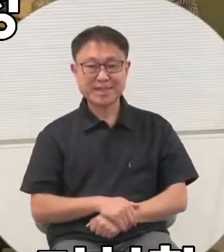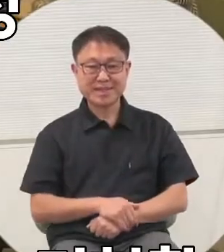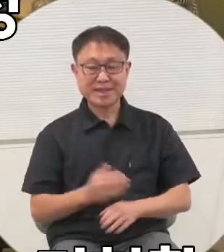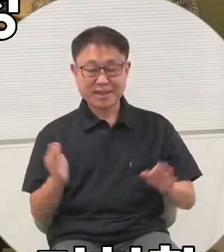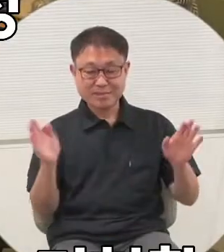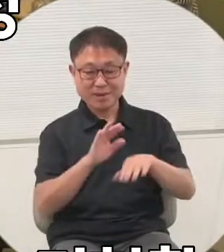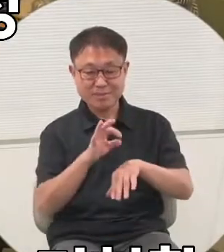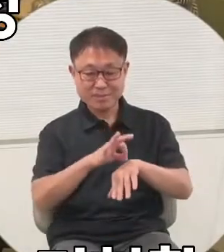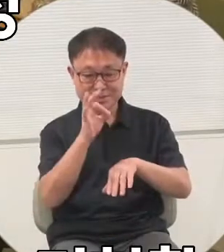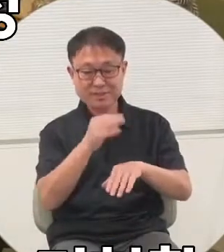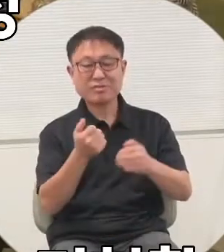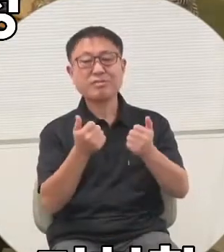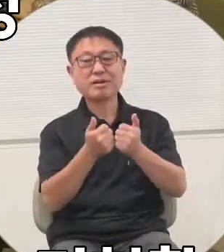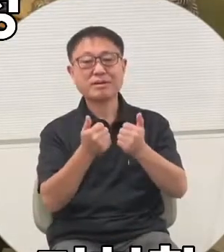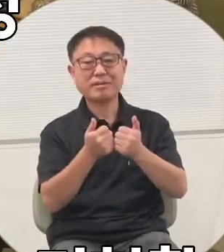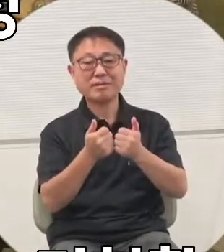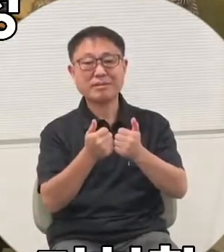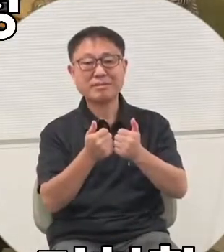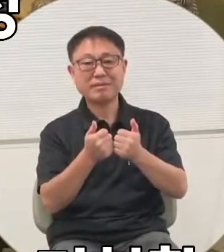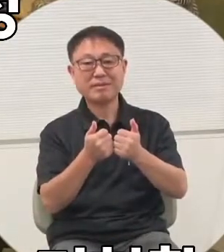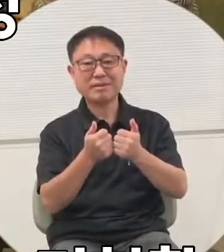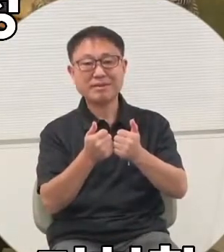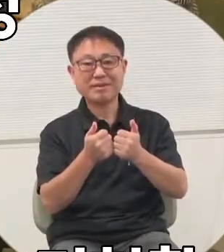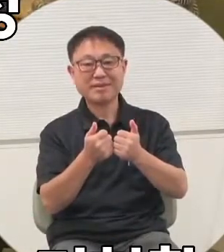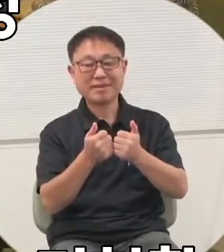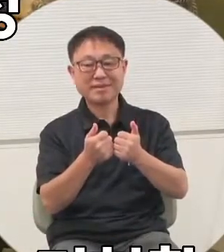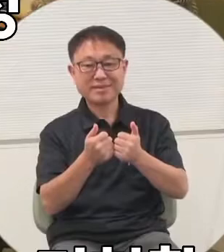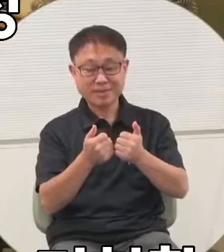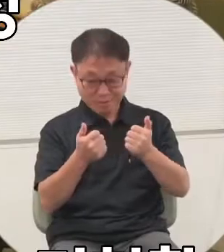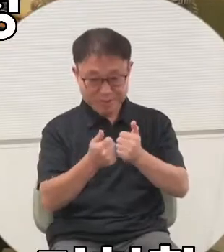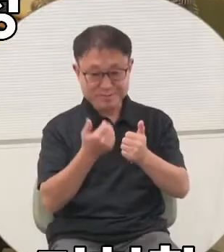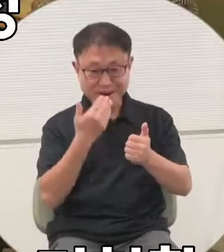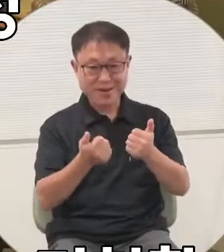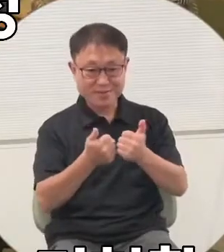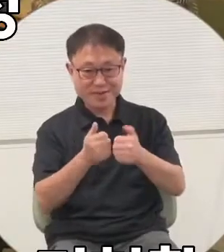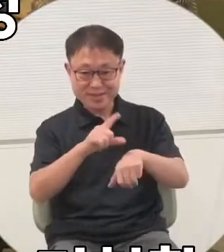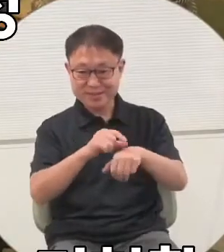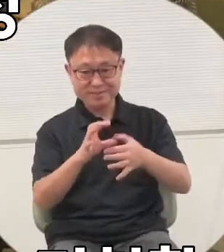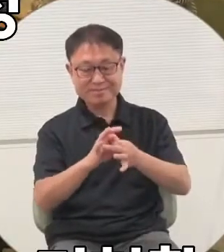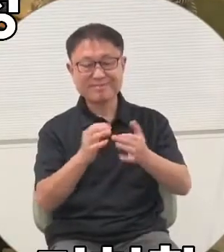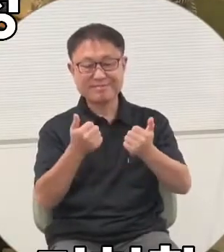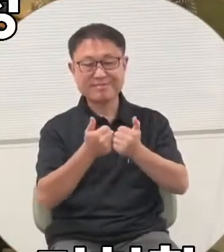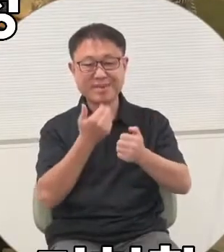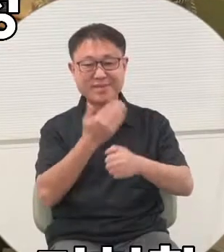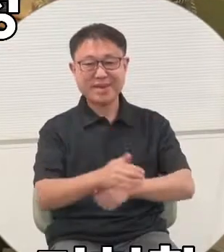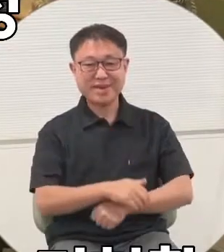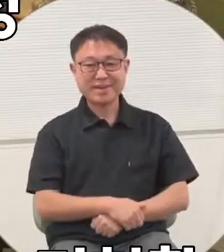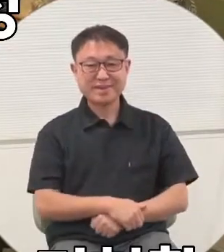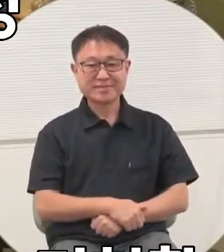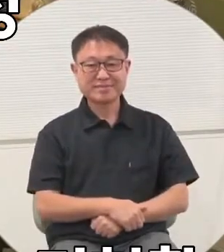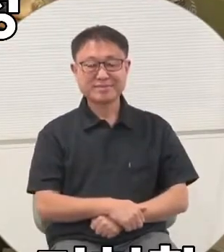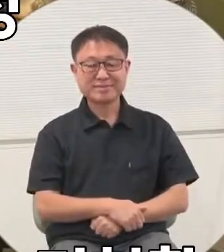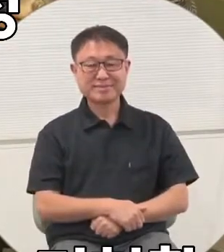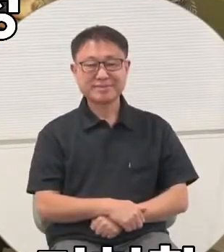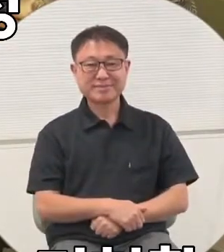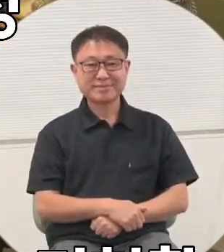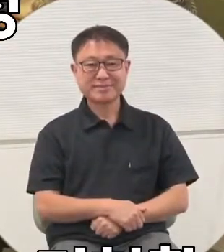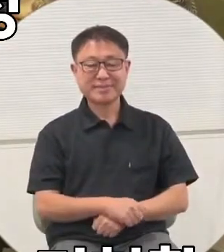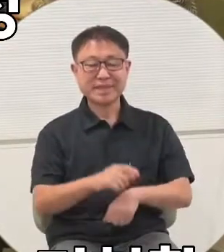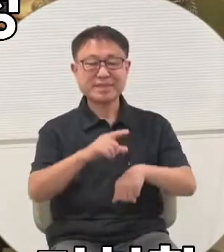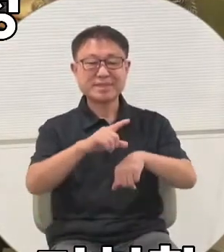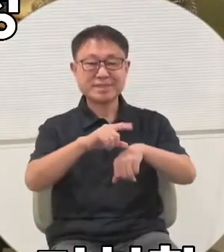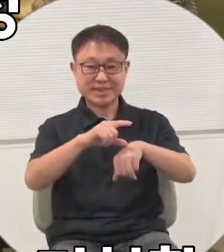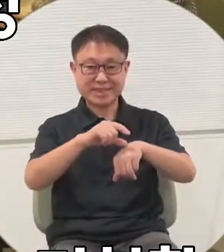10시에 회의해요. 만날 수 있거든. 일단은 회의를 할 수 있어요. 주문으로 하니까. 그러니까 둘이 이제